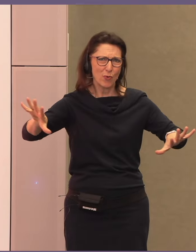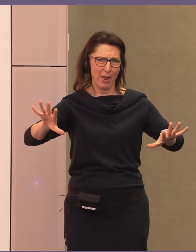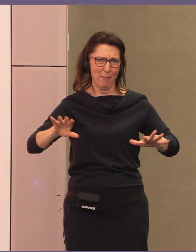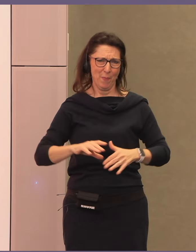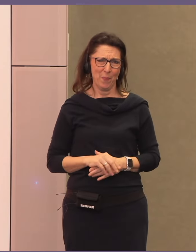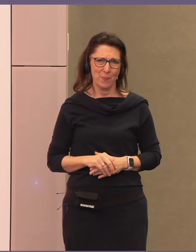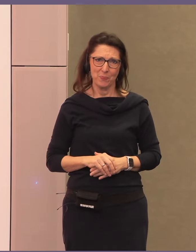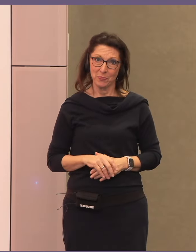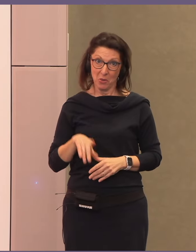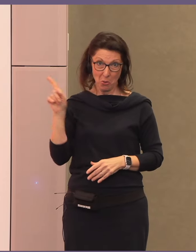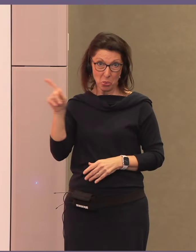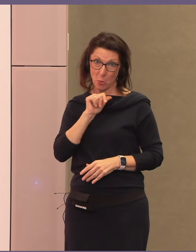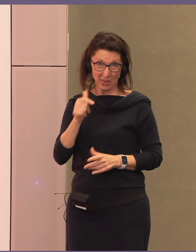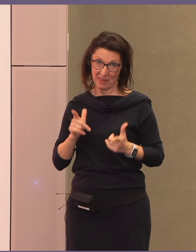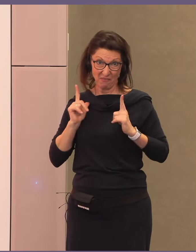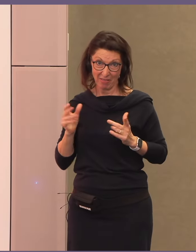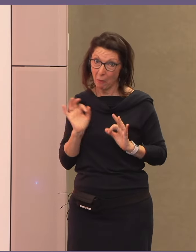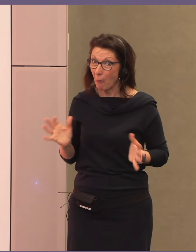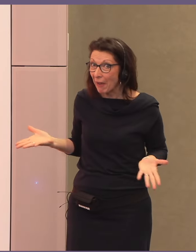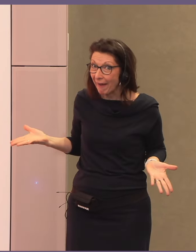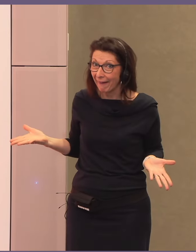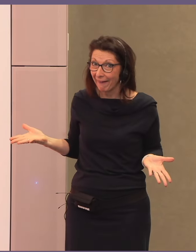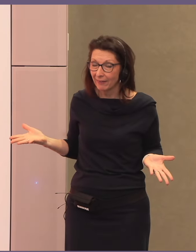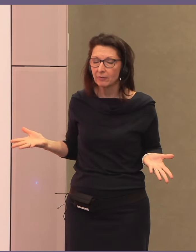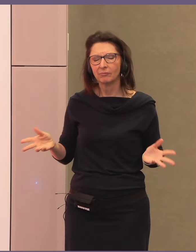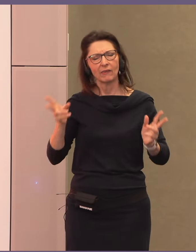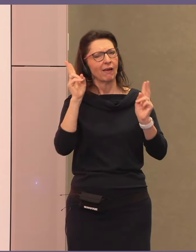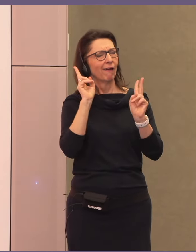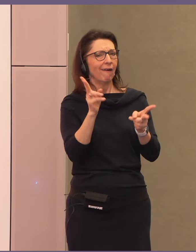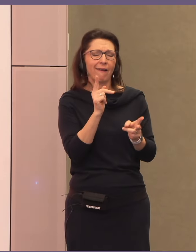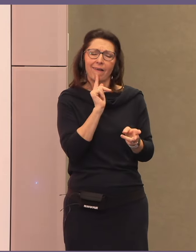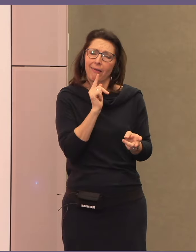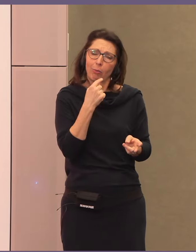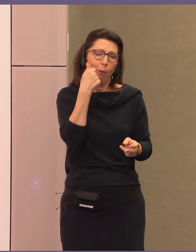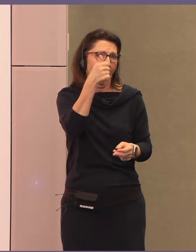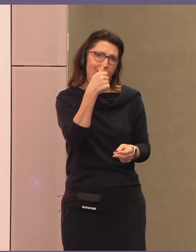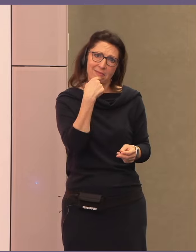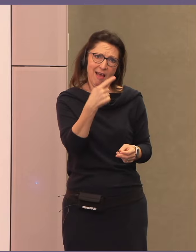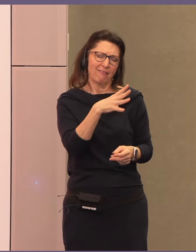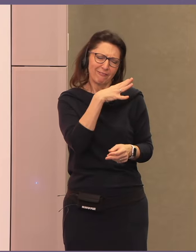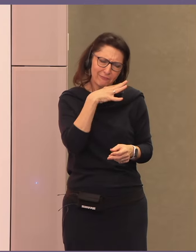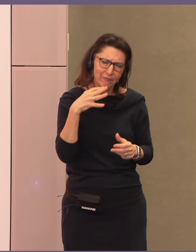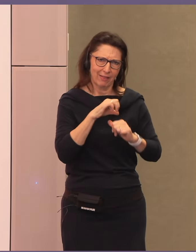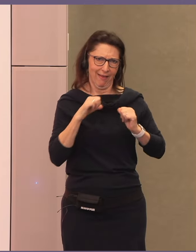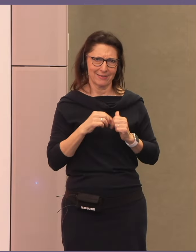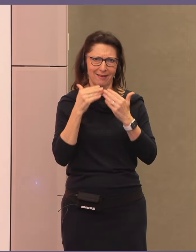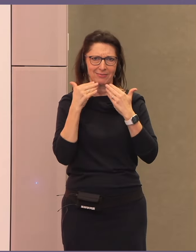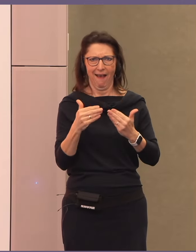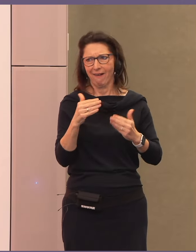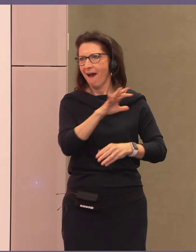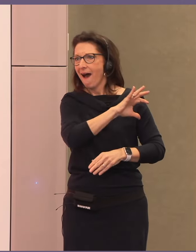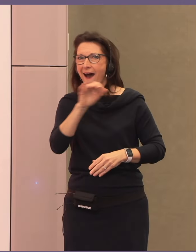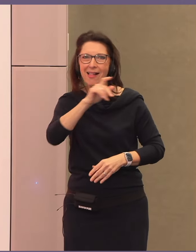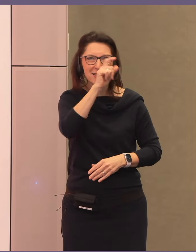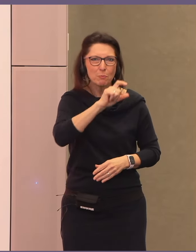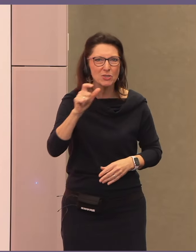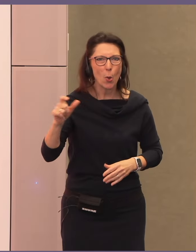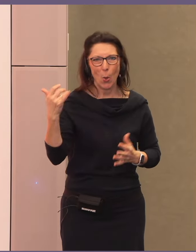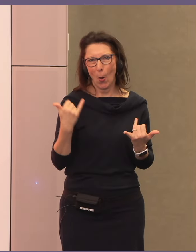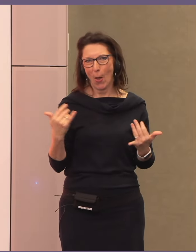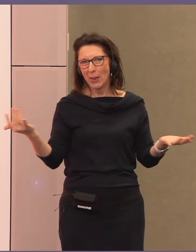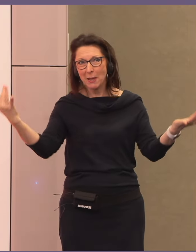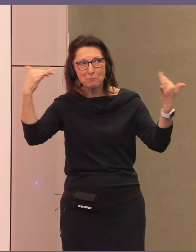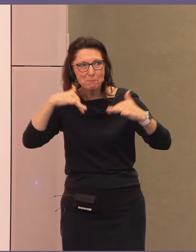Damit hast du auch nicht gerechnet. Ich kann nur vielen, vielen herzlichen Dank sagen an alle, die heute hier sind, die